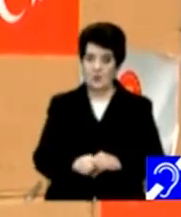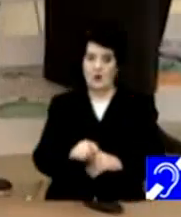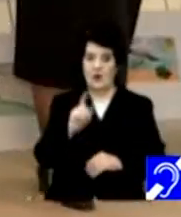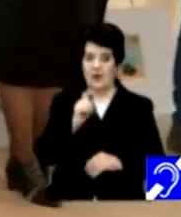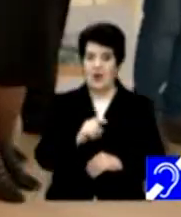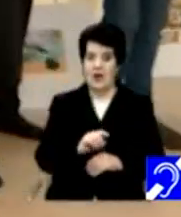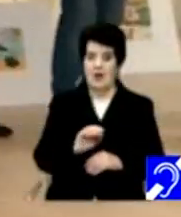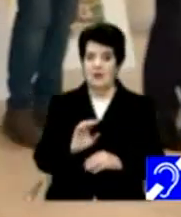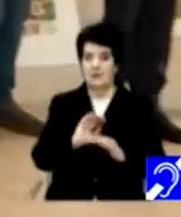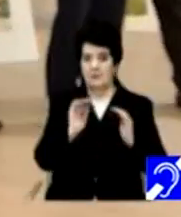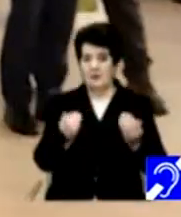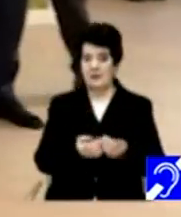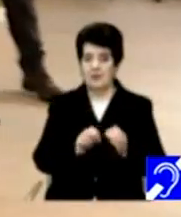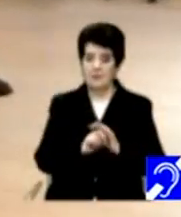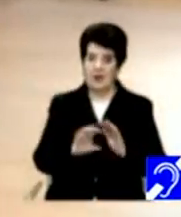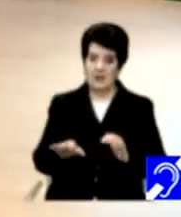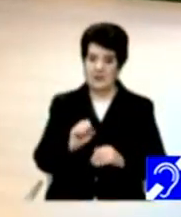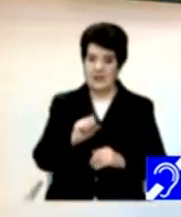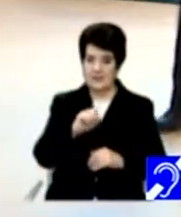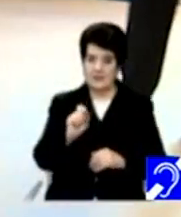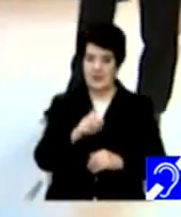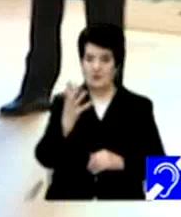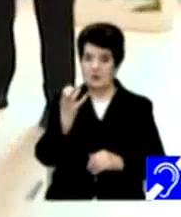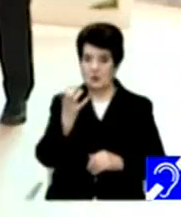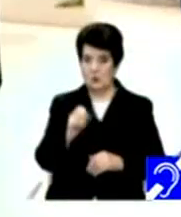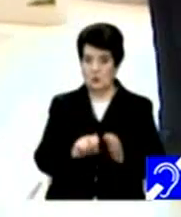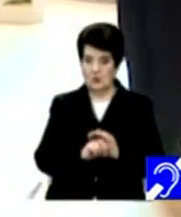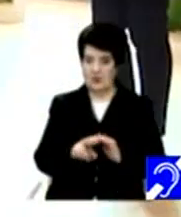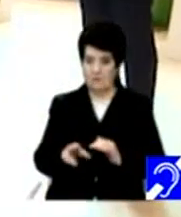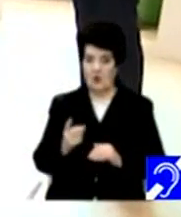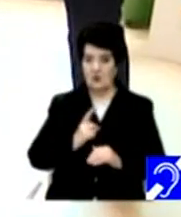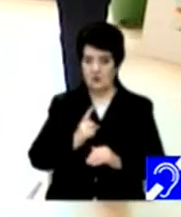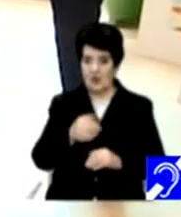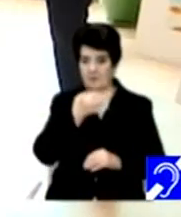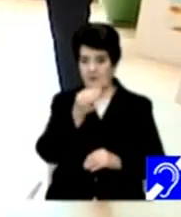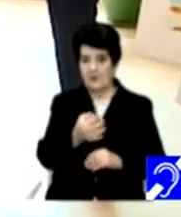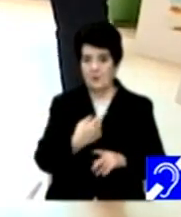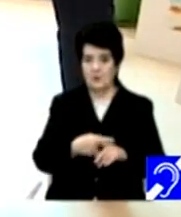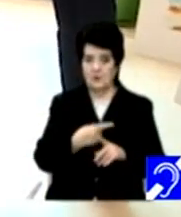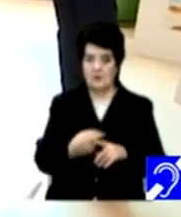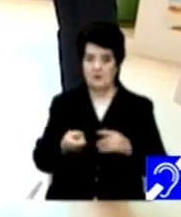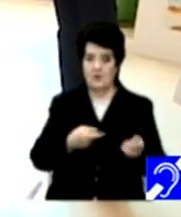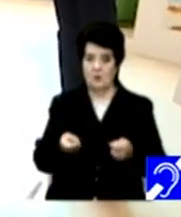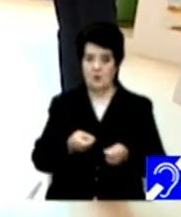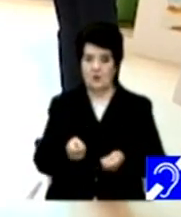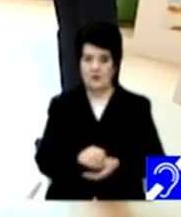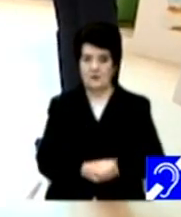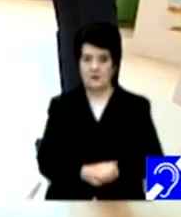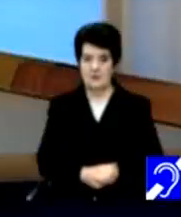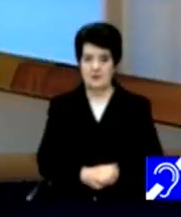Kiev. Potrivit Biroului Migrației și Azil, aproape 500 de refugiați așteaptă acum un răspuns pozitiv de la autorități.